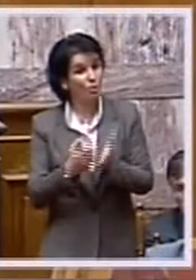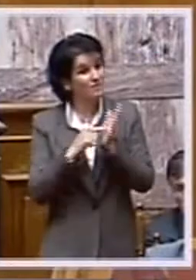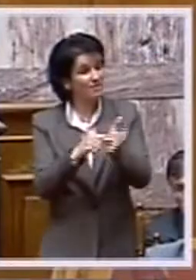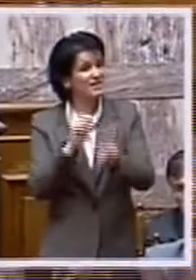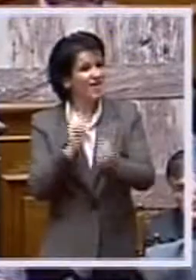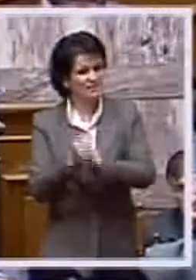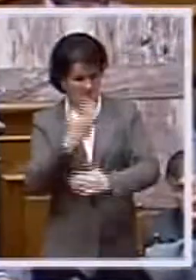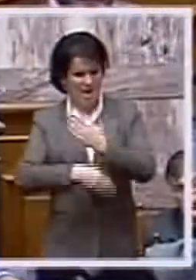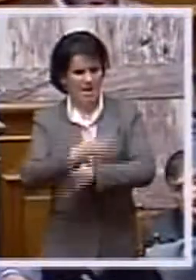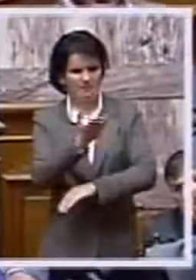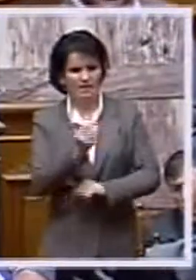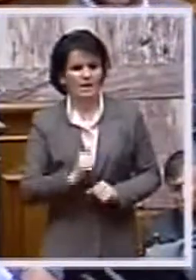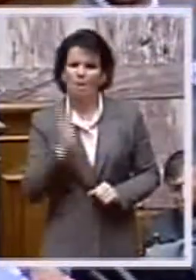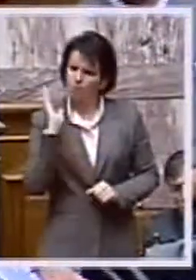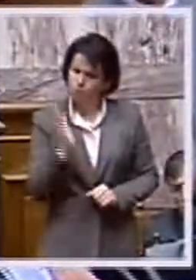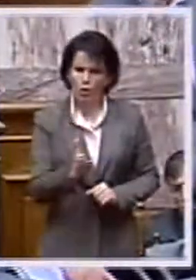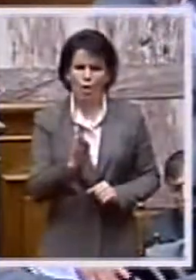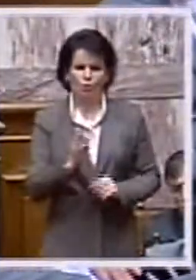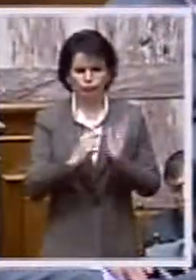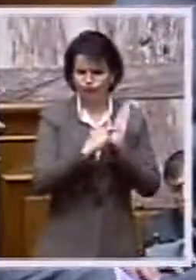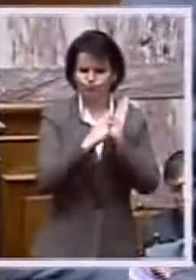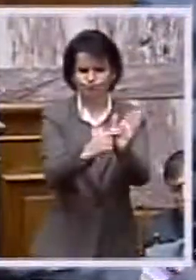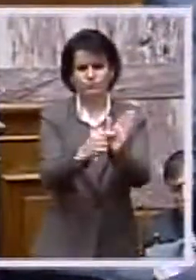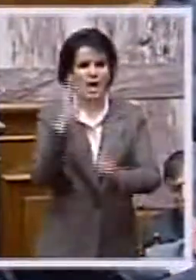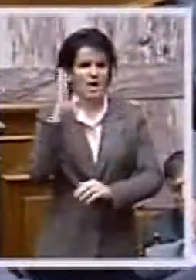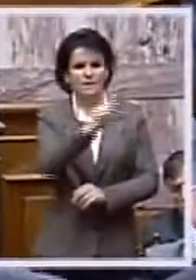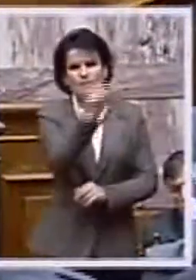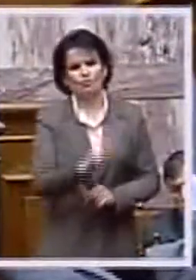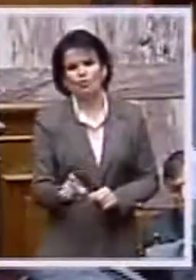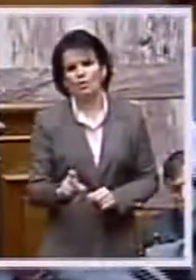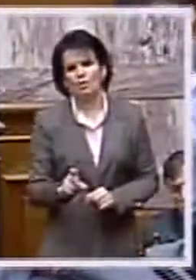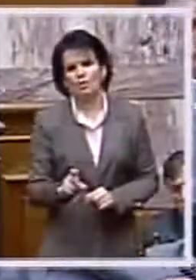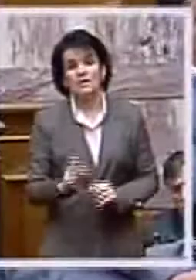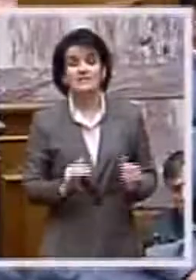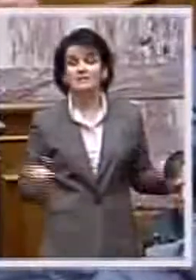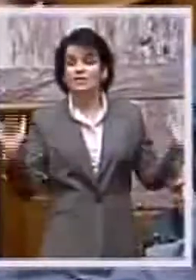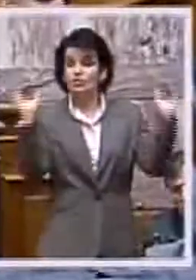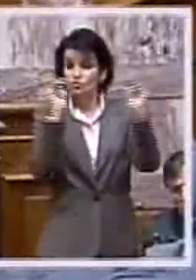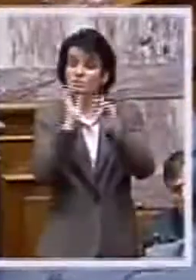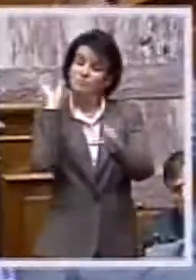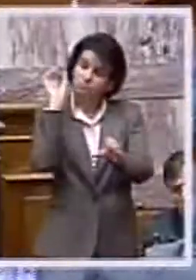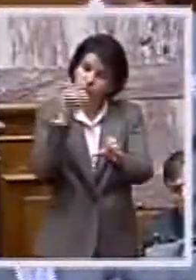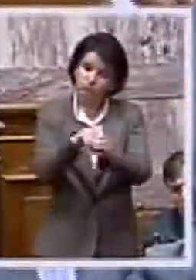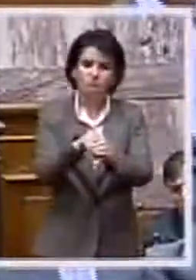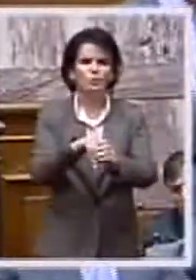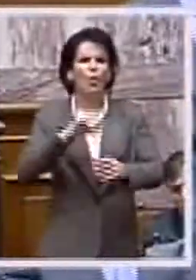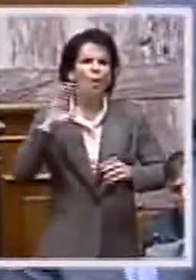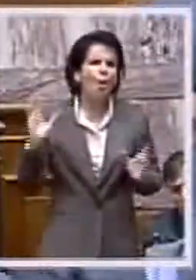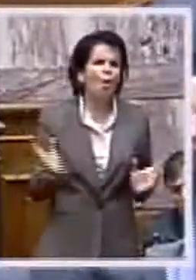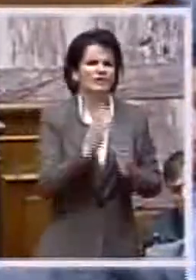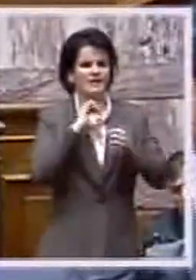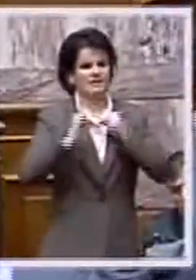με αναπηρία μπορούν να είναι πρωταγωνιστές στην καθημερινότητα, να είναι ισότιμα συμμέτοχοι σε κάθε